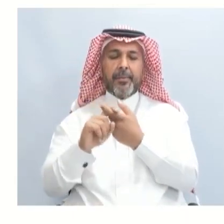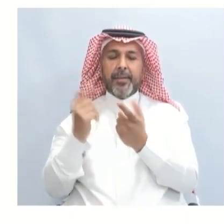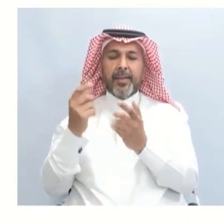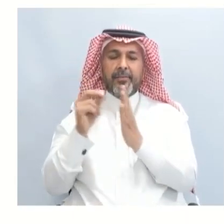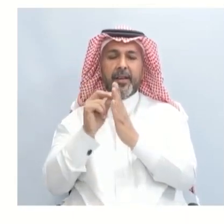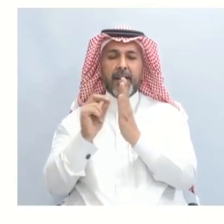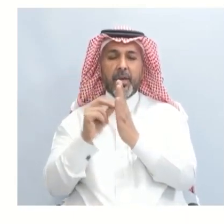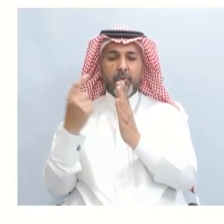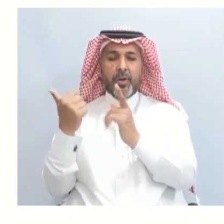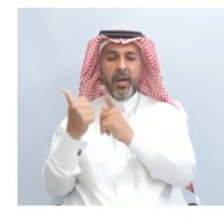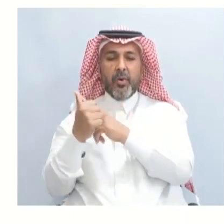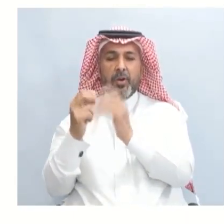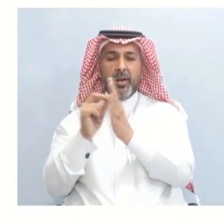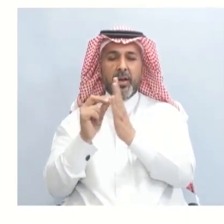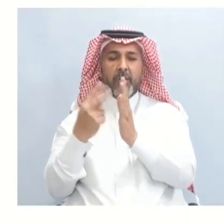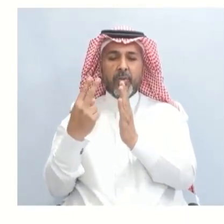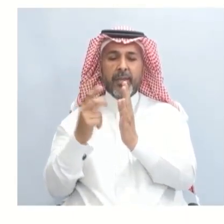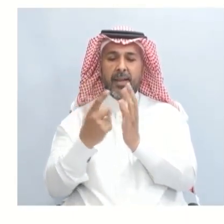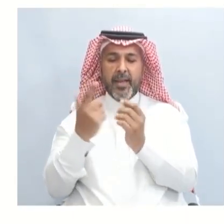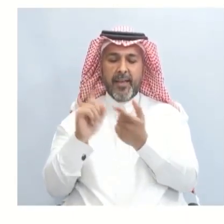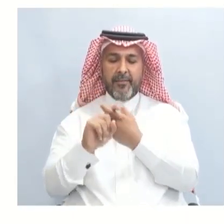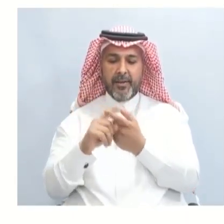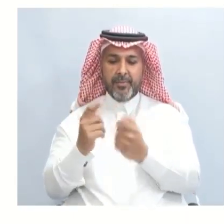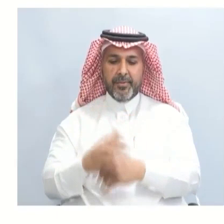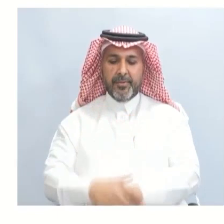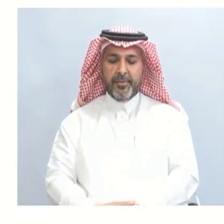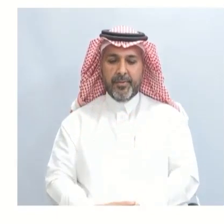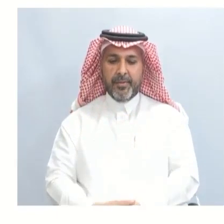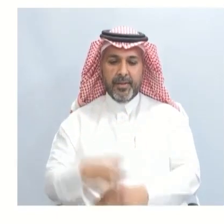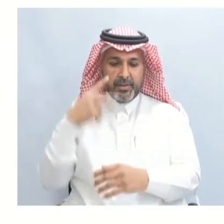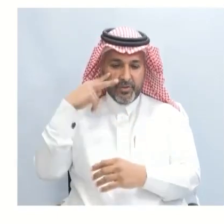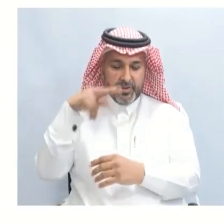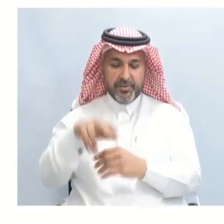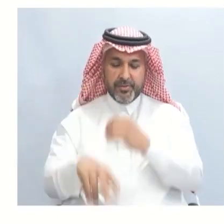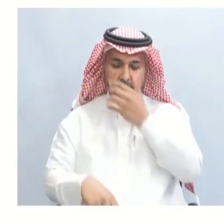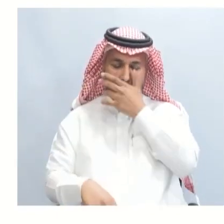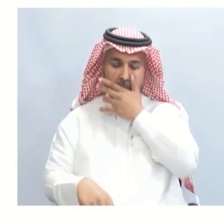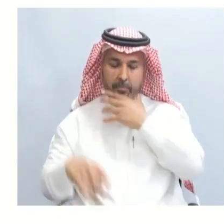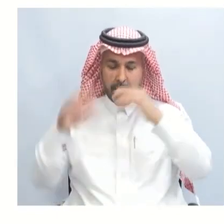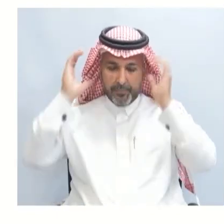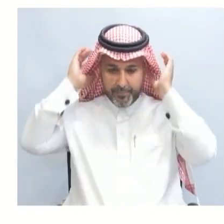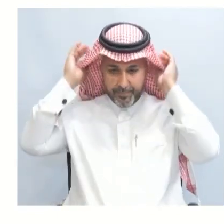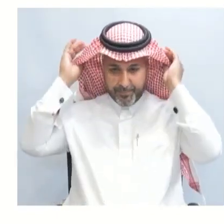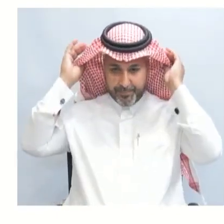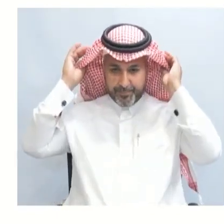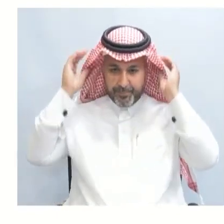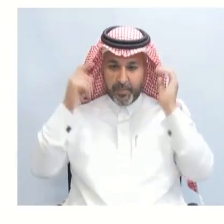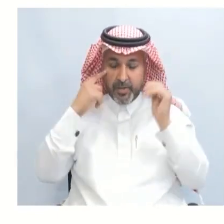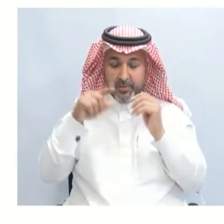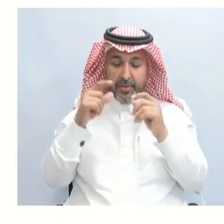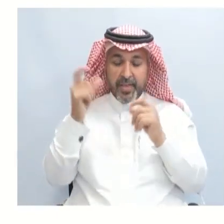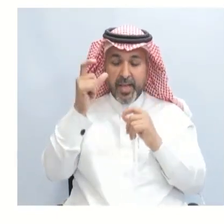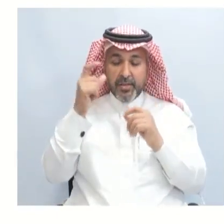لك هذا هو ربط العلاقات الجزئيه الموجوده لديك باللون او في المربع الازرق مهمه جدا